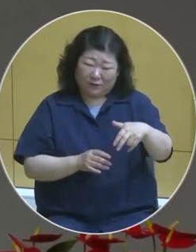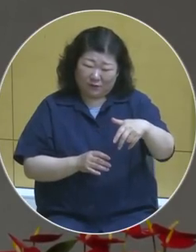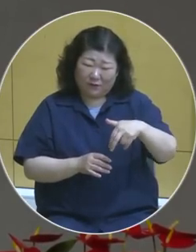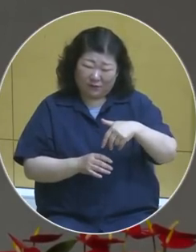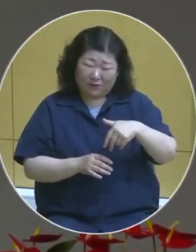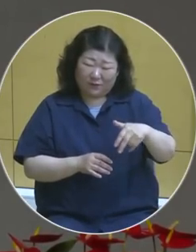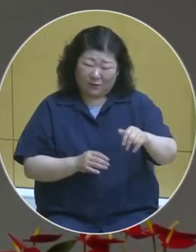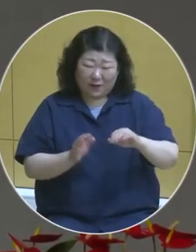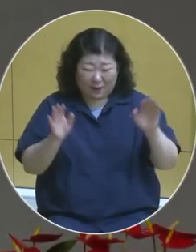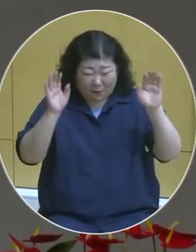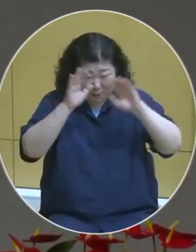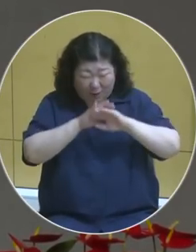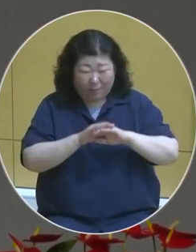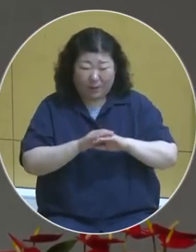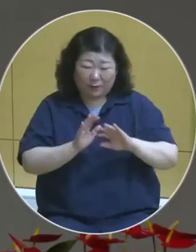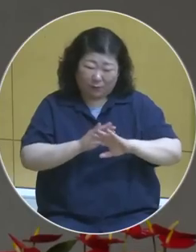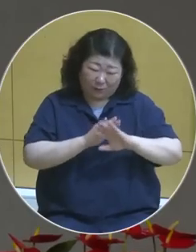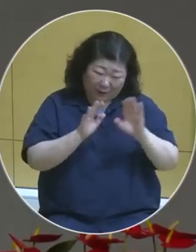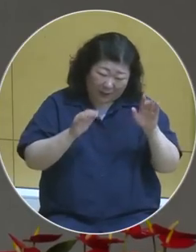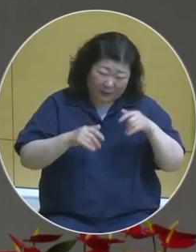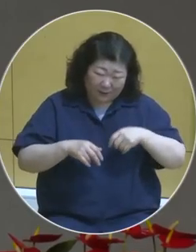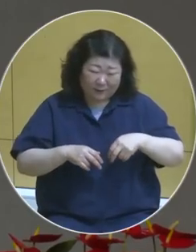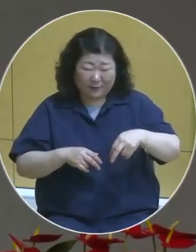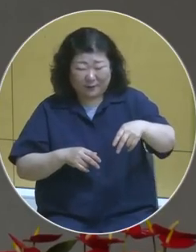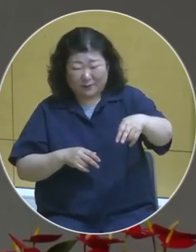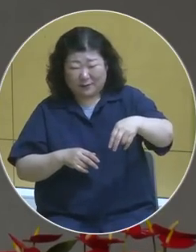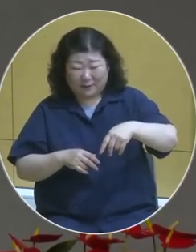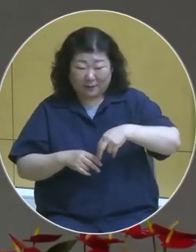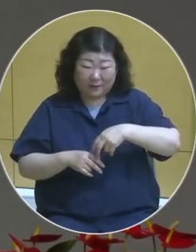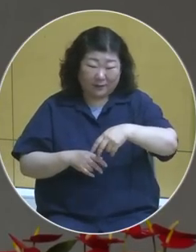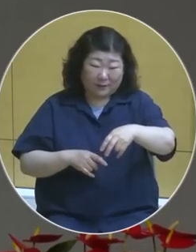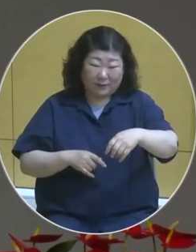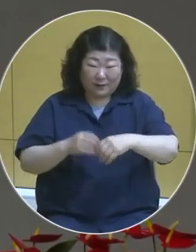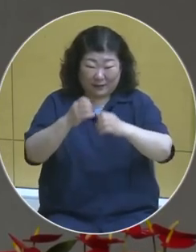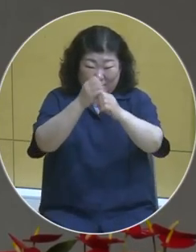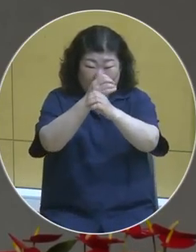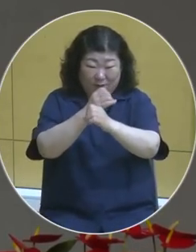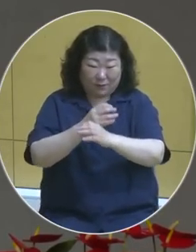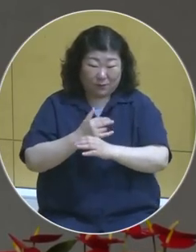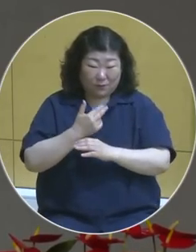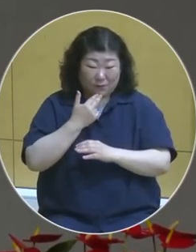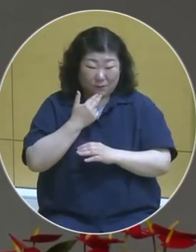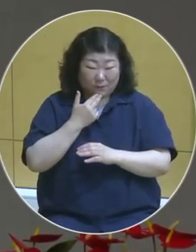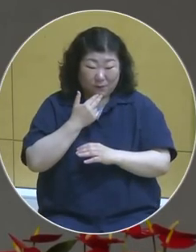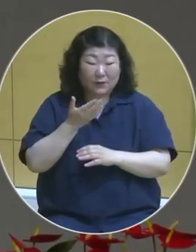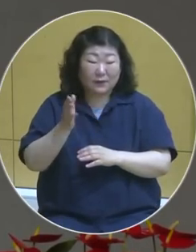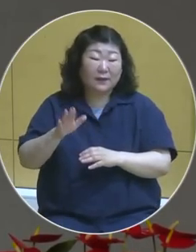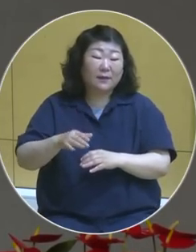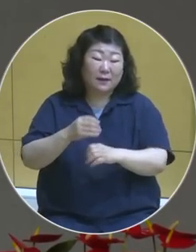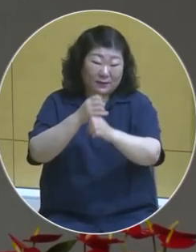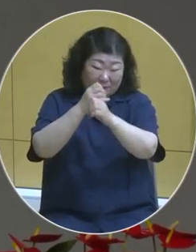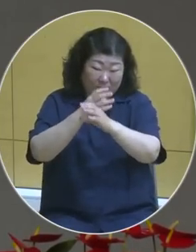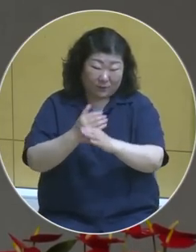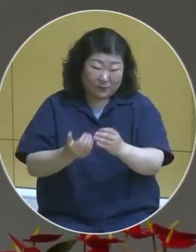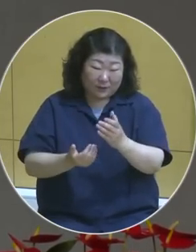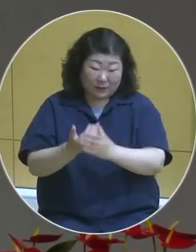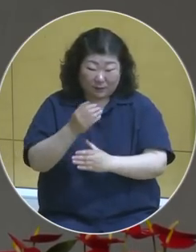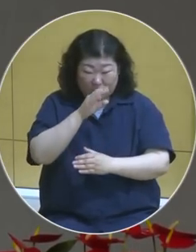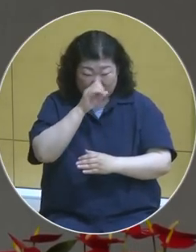많이 다닐 때, 사람 다니지 않을 때 보았고, 그때는 여기 신호등도 없었거든요. 신호등이 여기 설치되면 좋겠다 생각하고 기도하고,